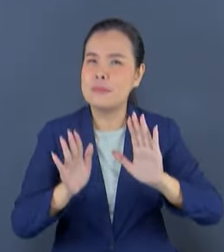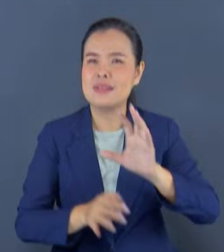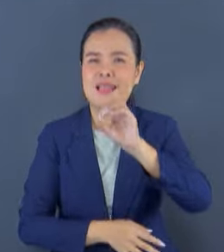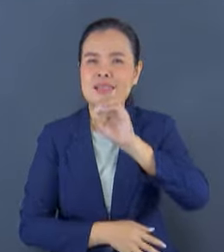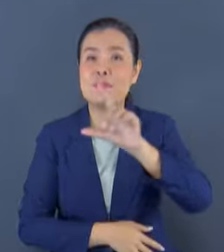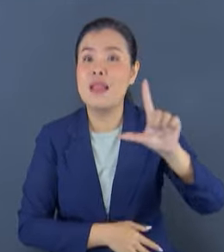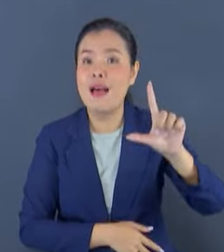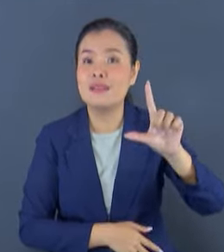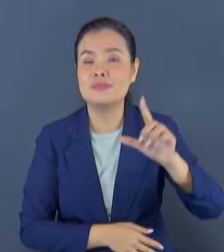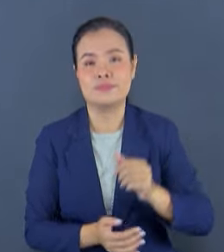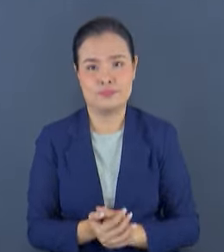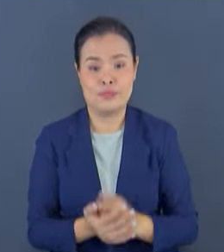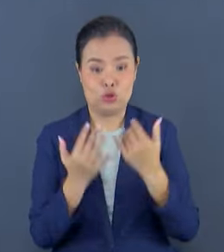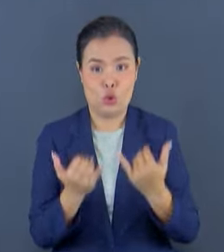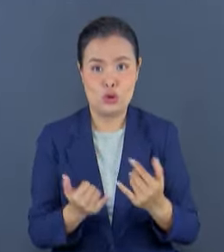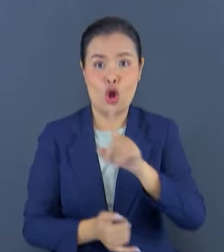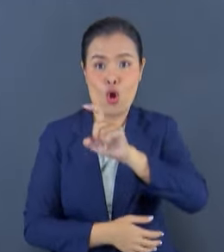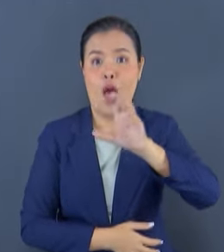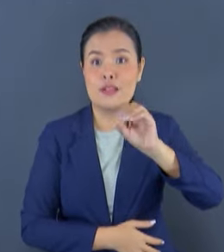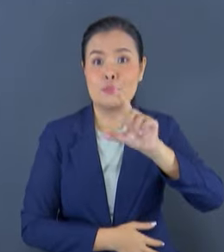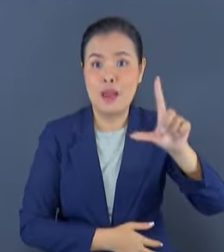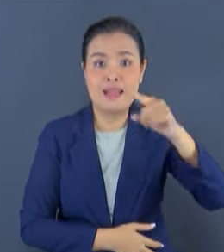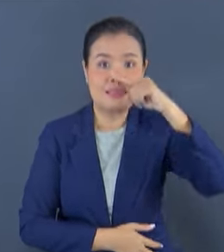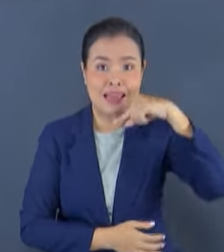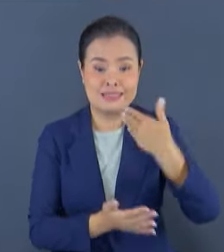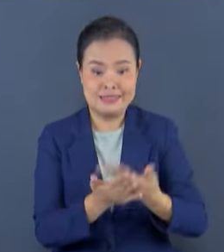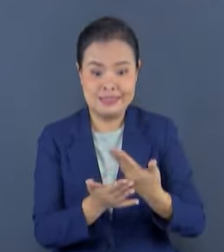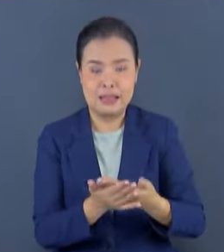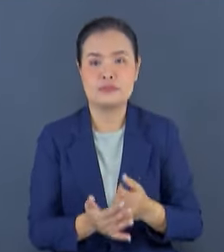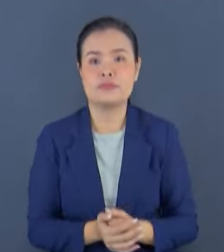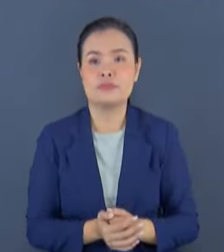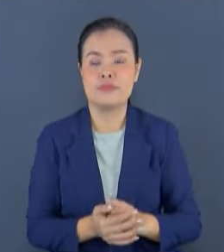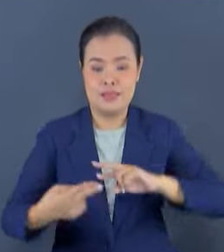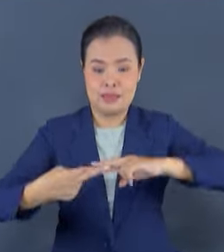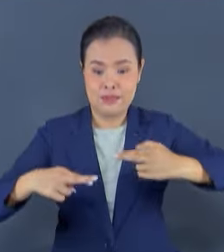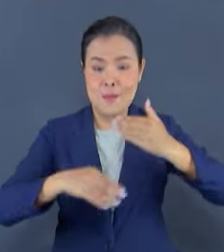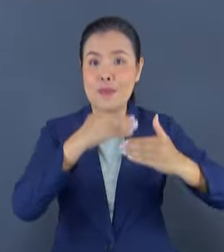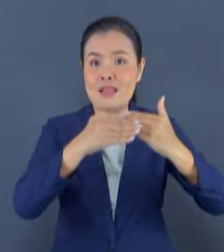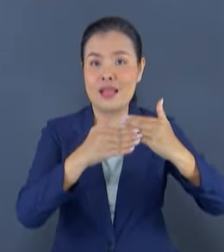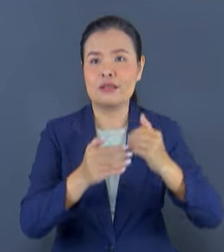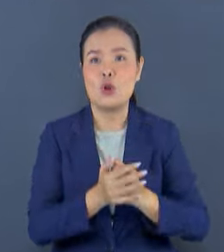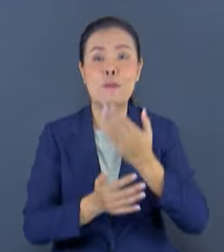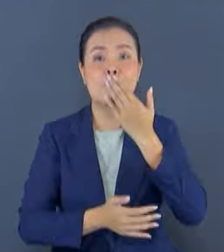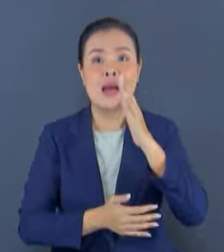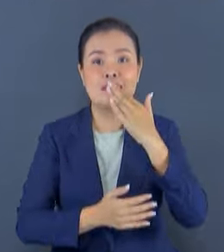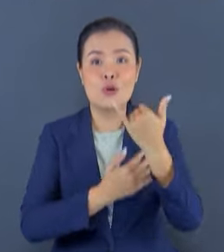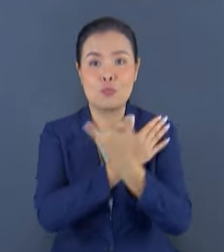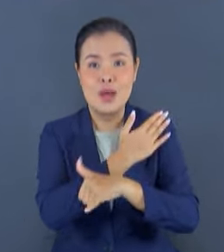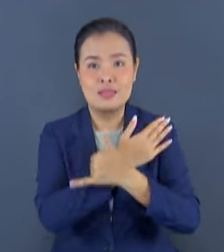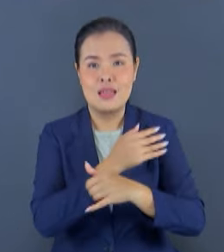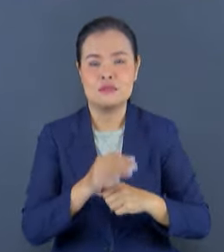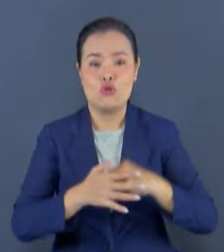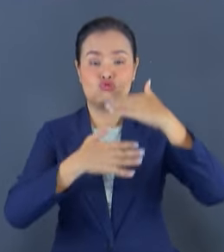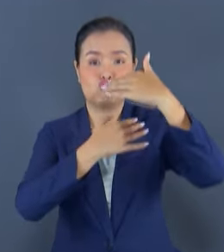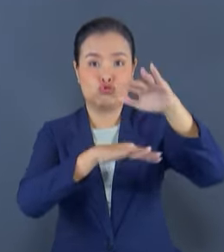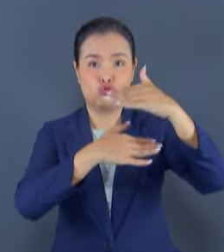50ล้านถูกไหมฮะแต่ว่ารอบนี้150ล้านบาทไทยแล้วเนี่ยนะฮะซึ่งการพัฒนาสายพันธุ์วัวของบราซิลเป็นการตอกย้ำถึงการเป็นเจ้าตลาดส่